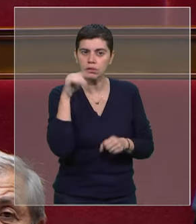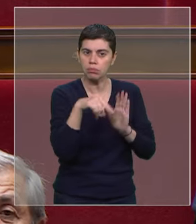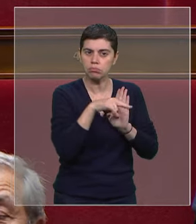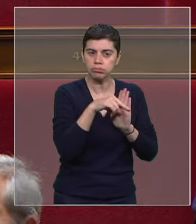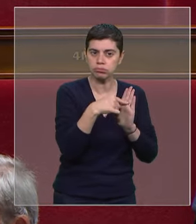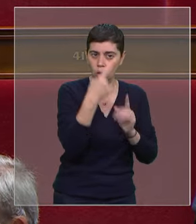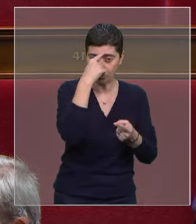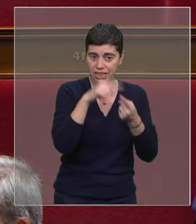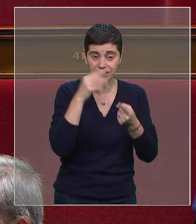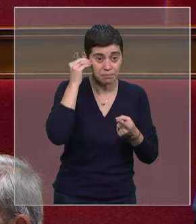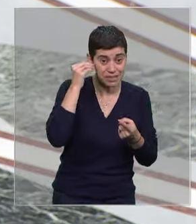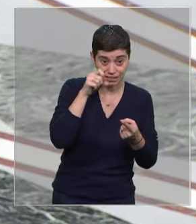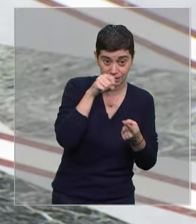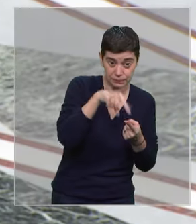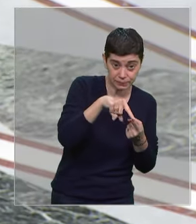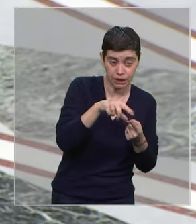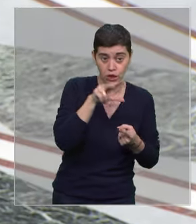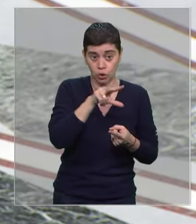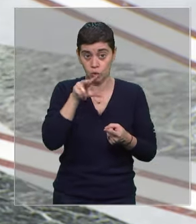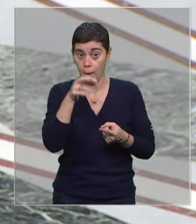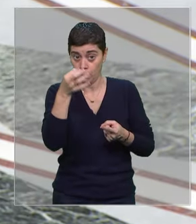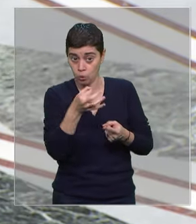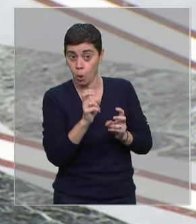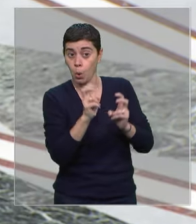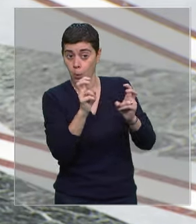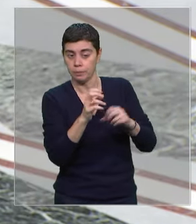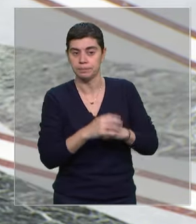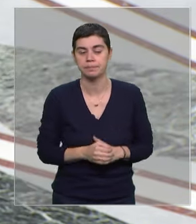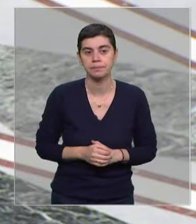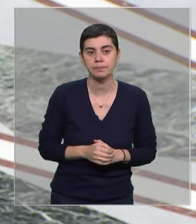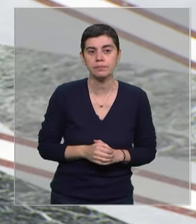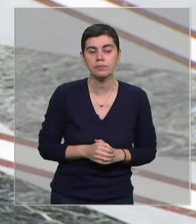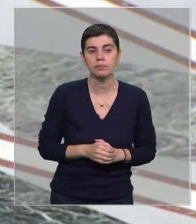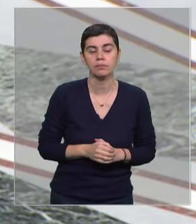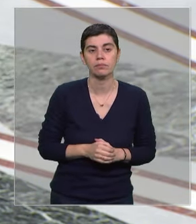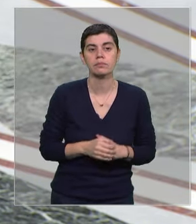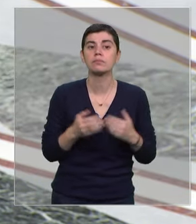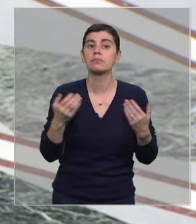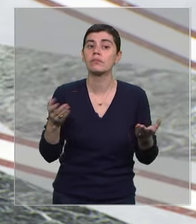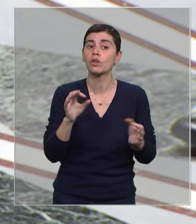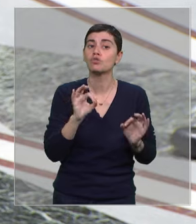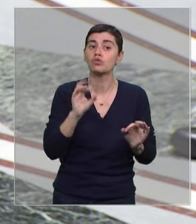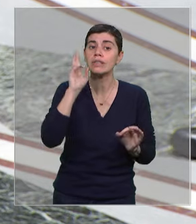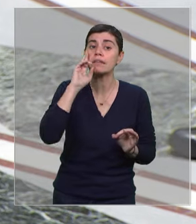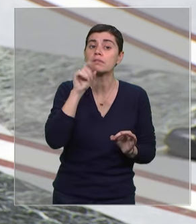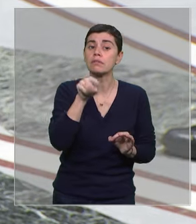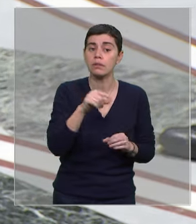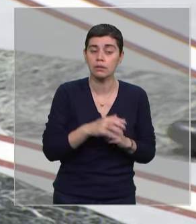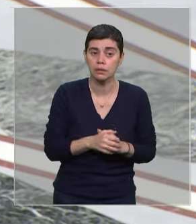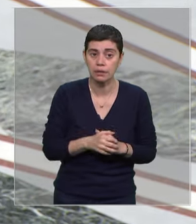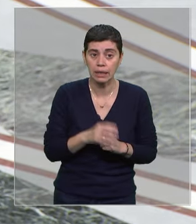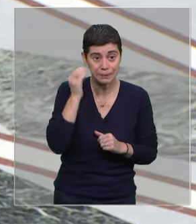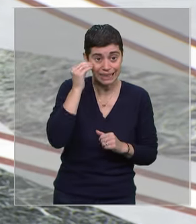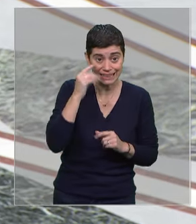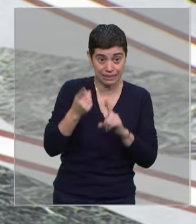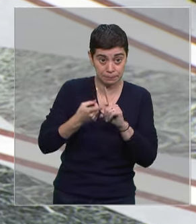a augmenté de 33%. Petit 1. Petit 2. Eze, vous avez raison, c'est une des spécialités médicales qui est